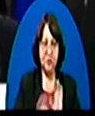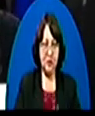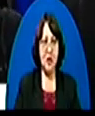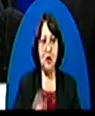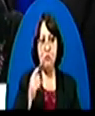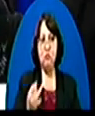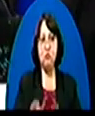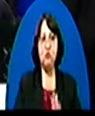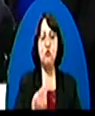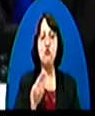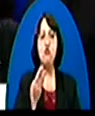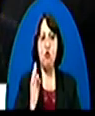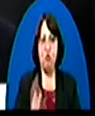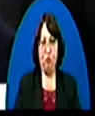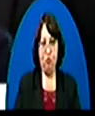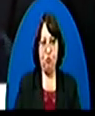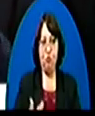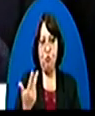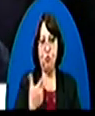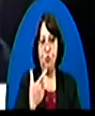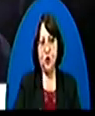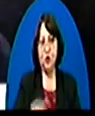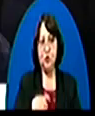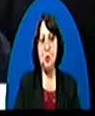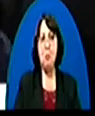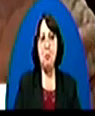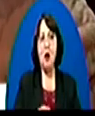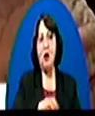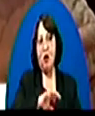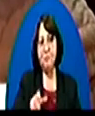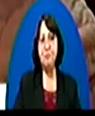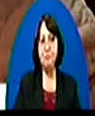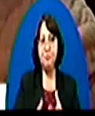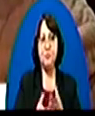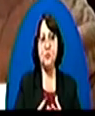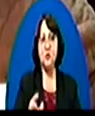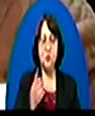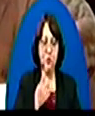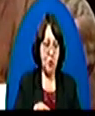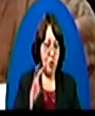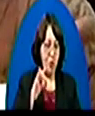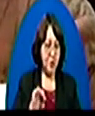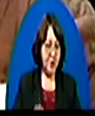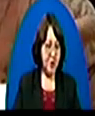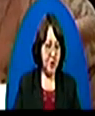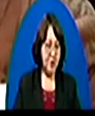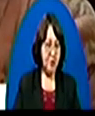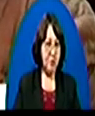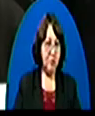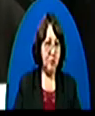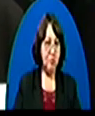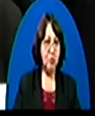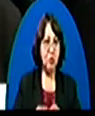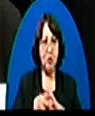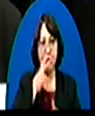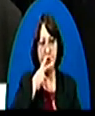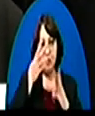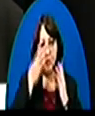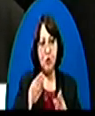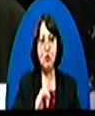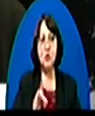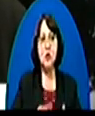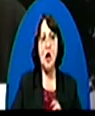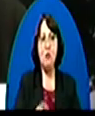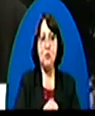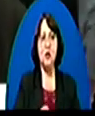дугаар тайргийн 3 гишүүнийг багаар нь дэмжижээ. Зөв үйл эрхийг хэрэгжүүлж байгаад нь талархаж явд юм аа. Хөвсгөлийн ард түмэн